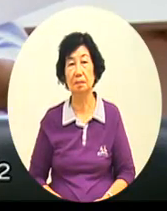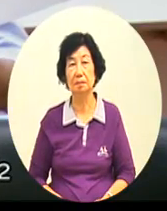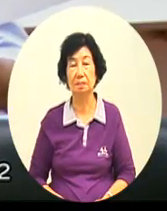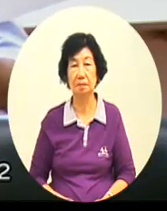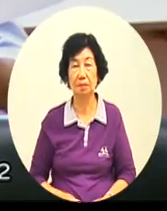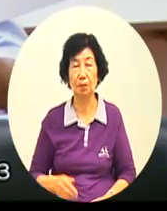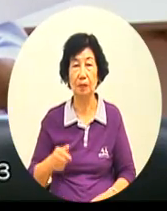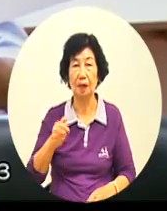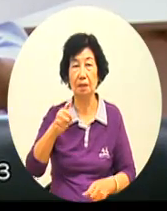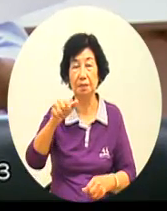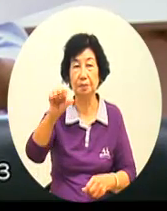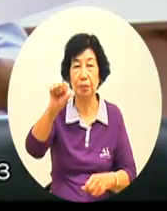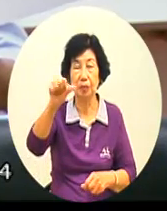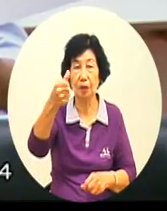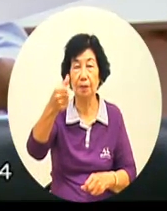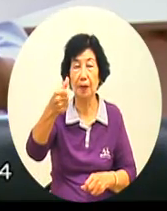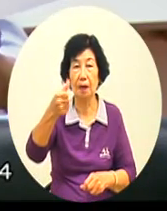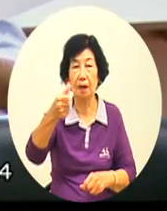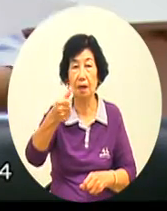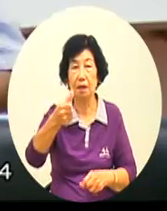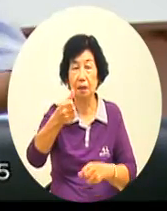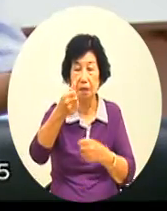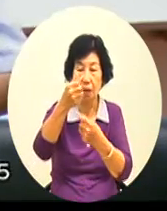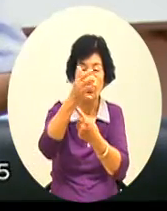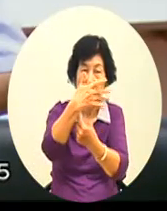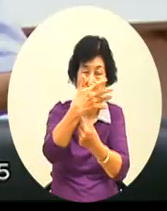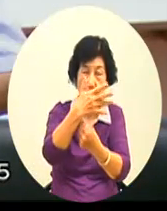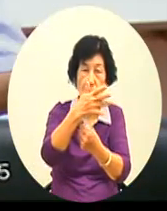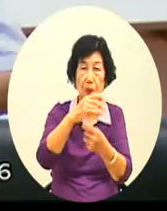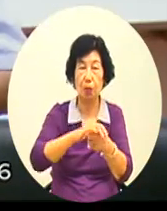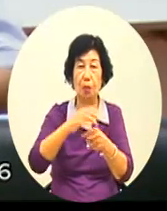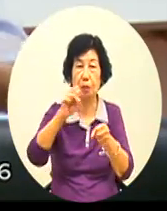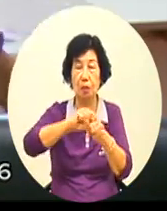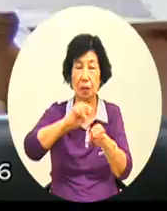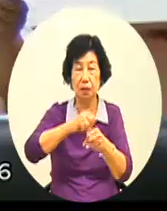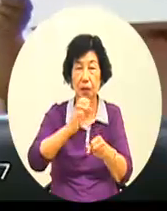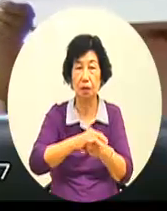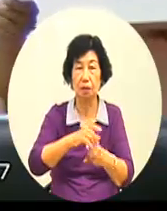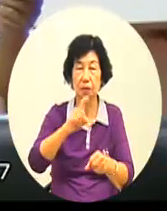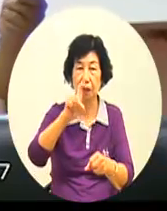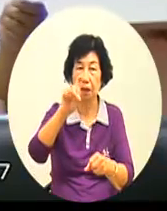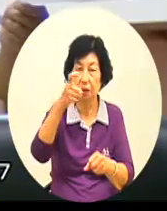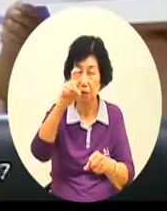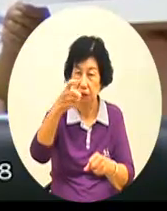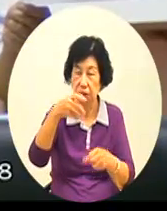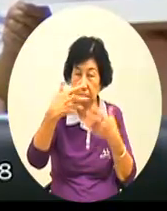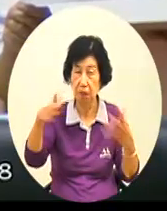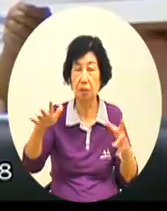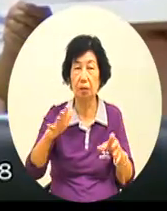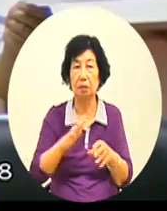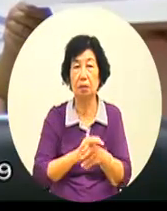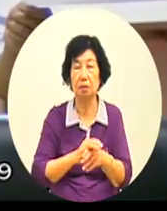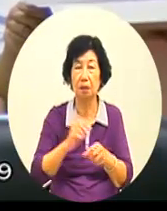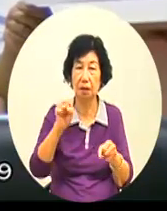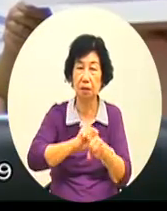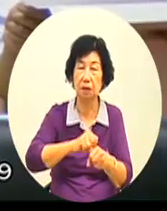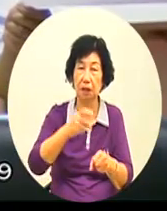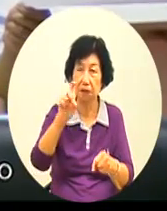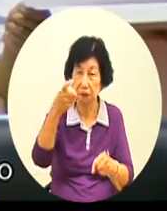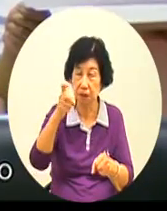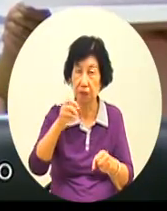子，大概多少钱？也是几万。然后加10个。帐